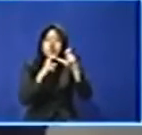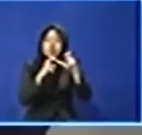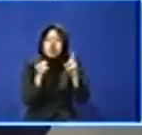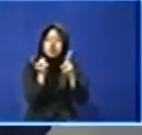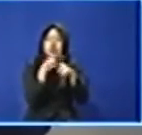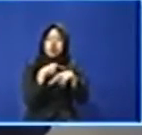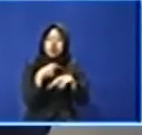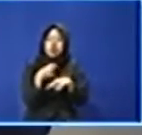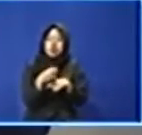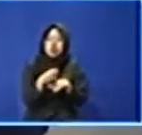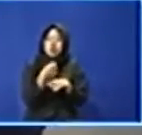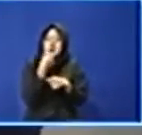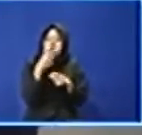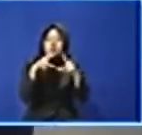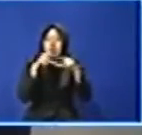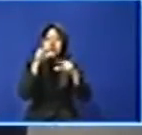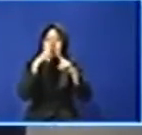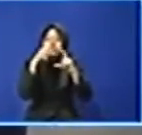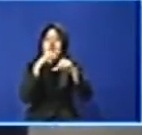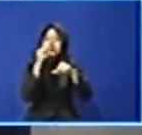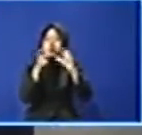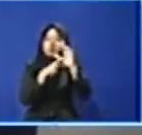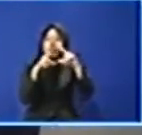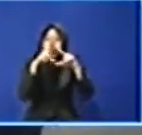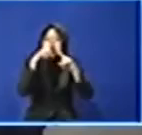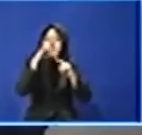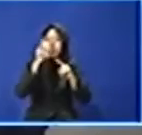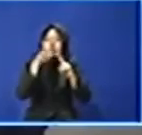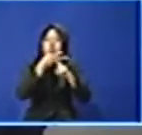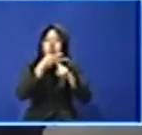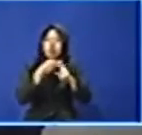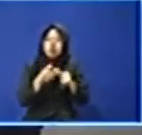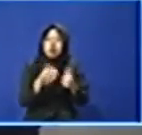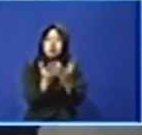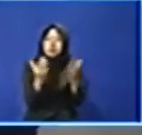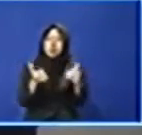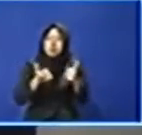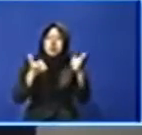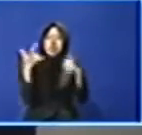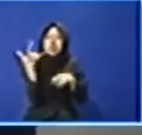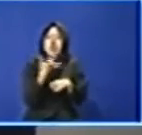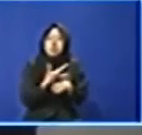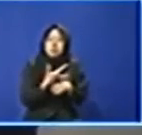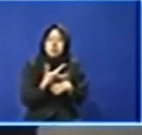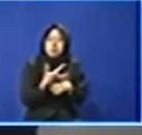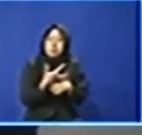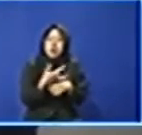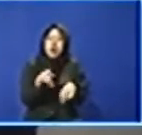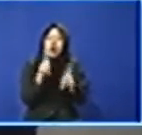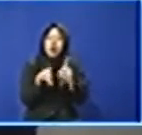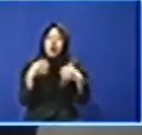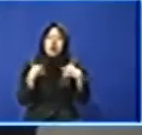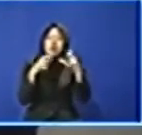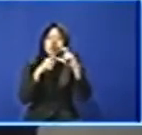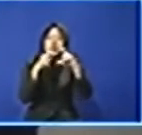pengobatan alternatif juga di masyarakat bisa dilakukan karena sudah mendapatkan sertifikasi atas